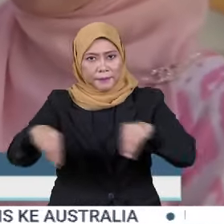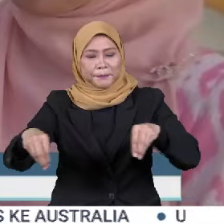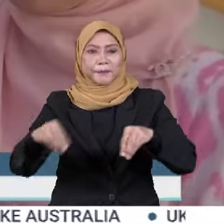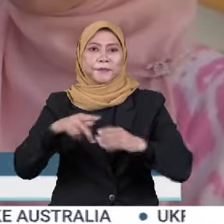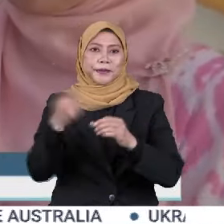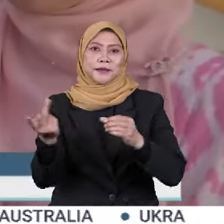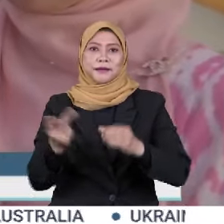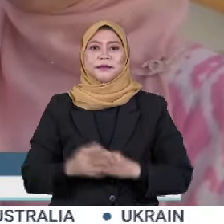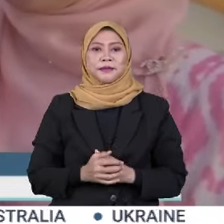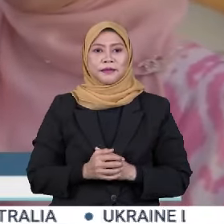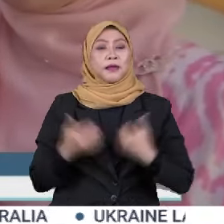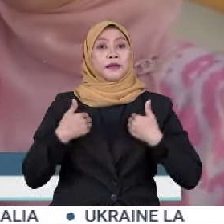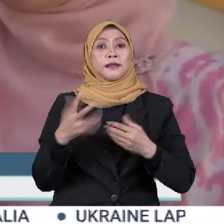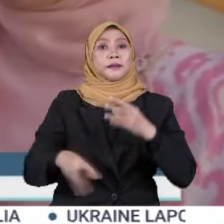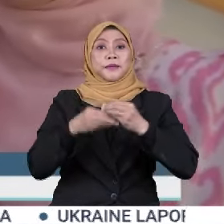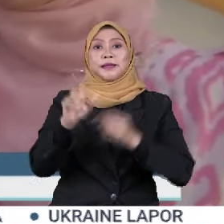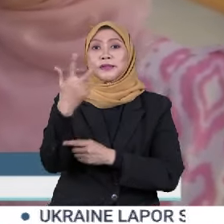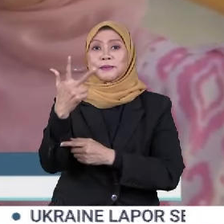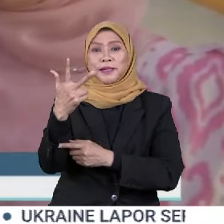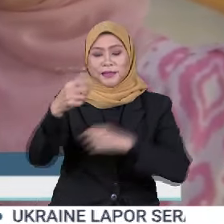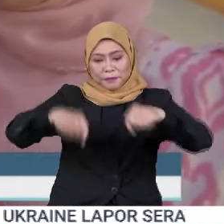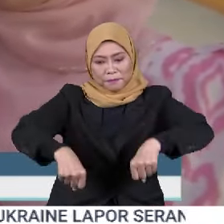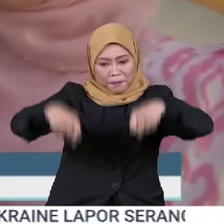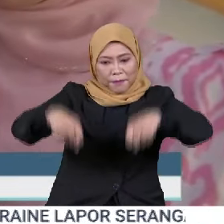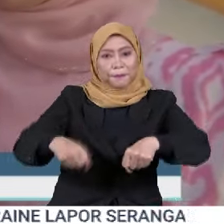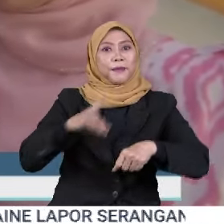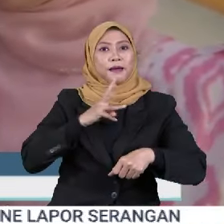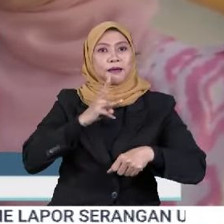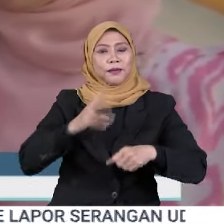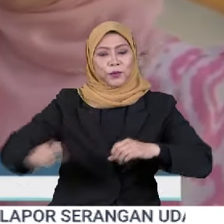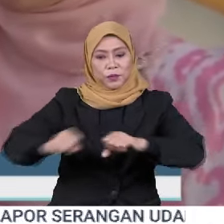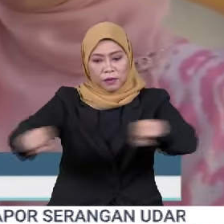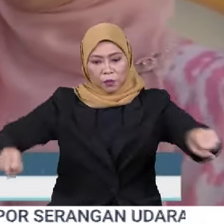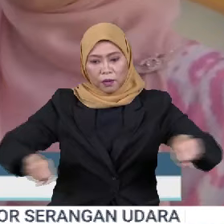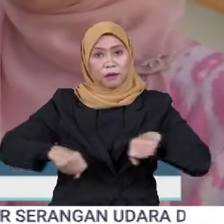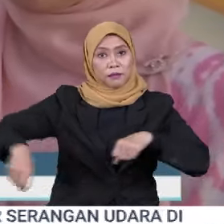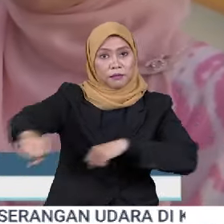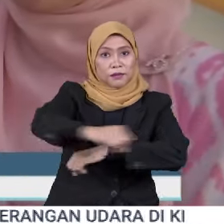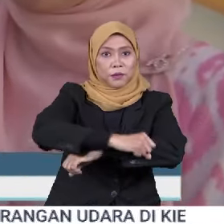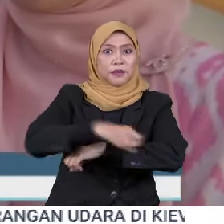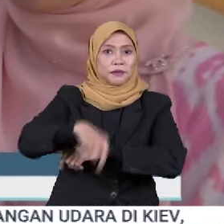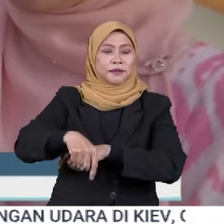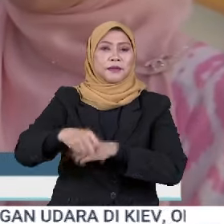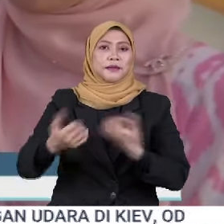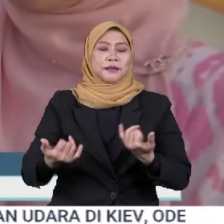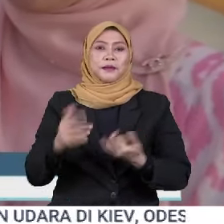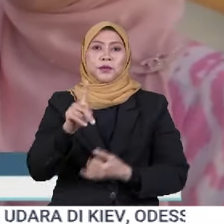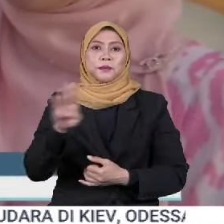13 pump Air oke yang untuk kota belut ini Selatan